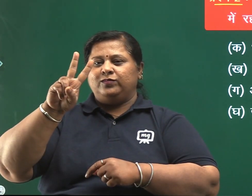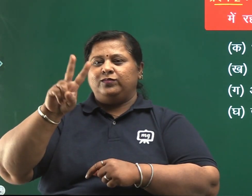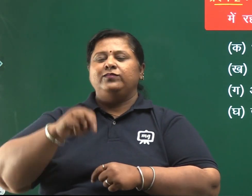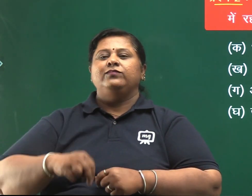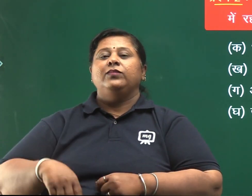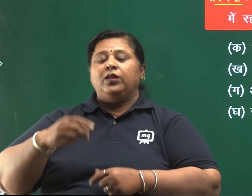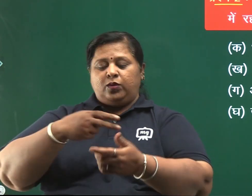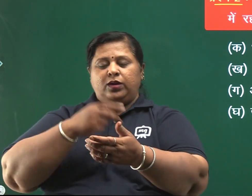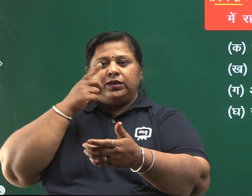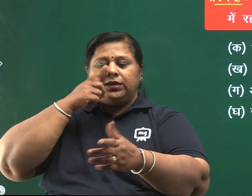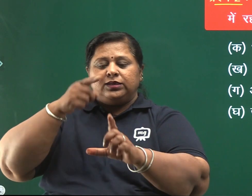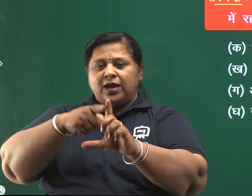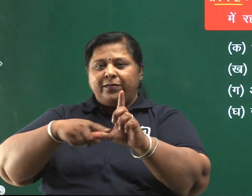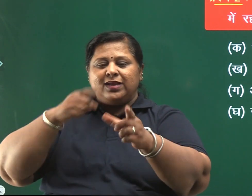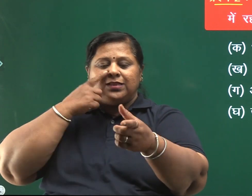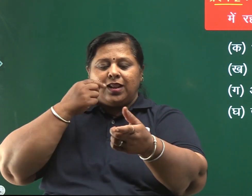तोतो चान